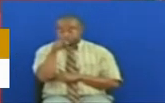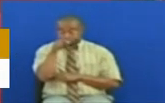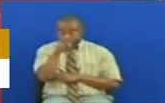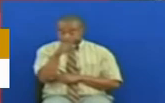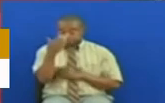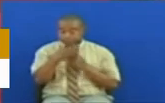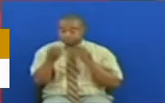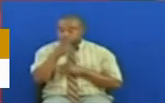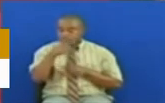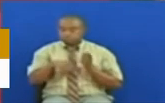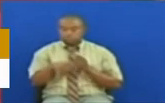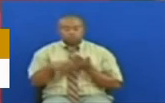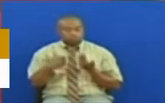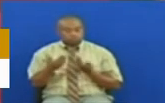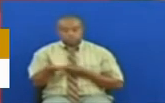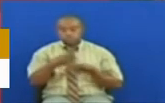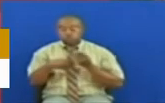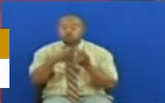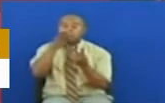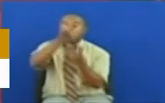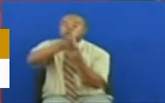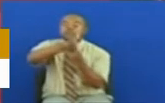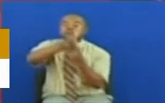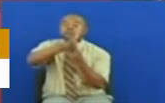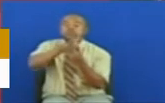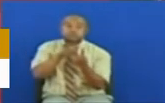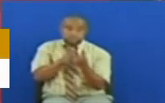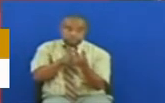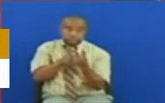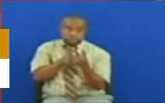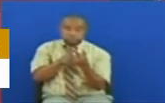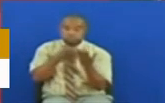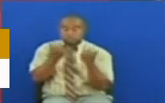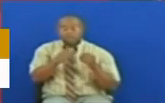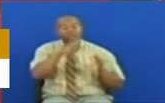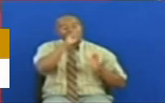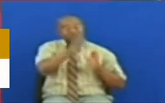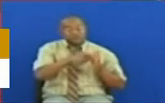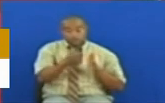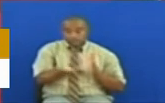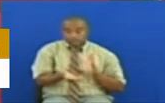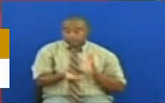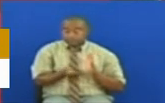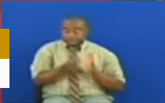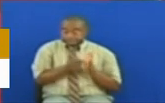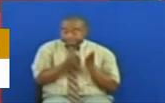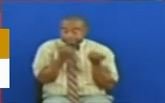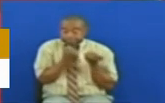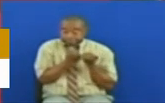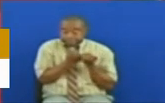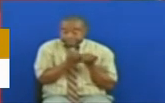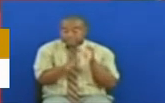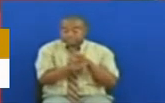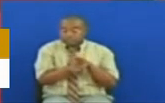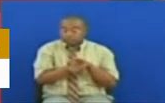ramani ya uchumi wa kati, kama alivyoweza kusema wenzangu kwamba viwanda vitakavyoweza kuchakata minofu na